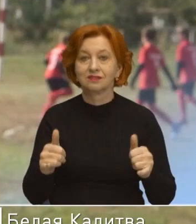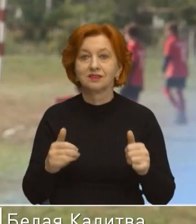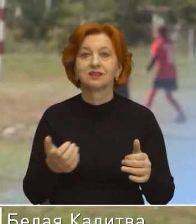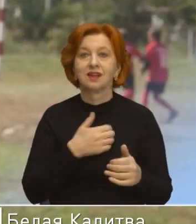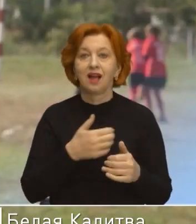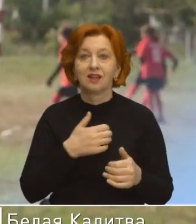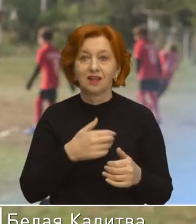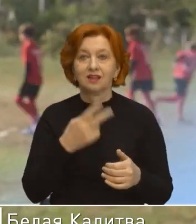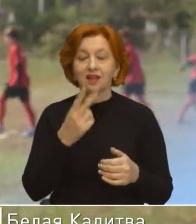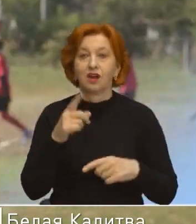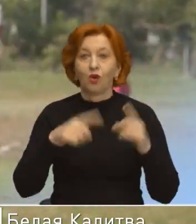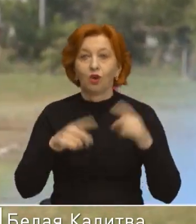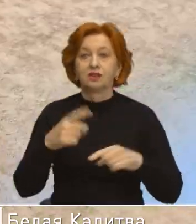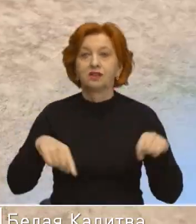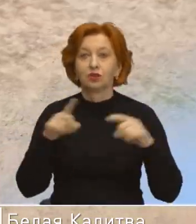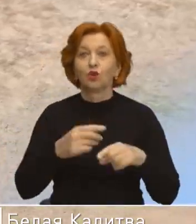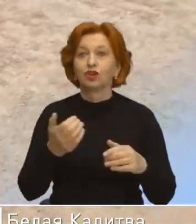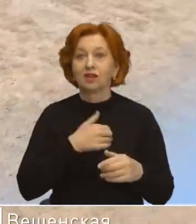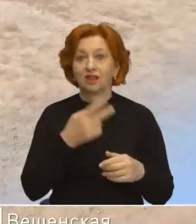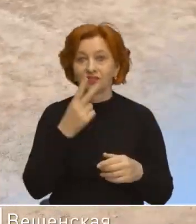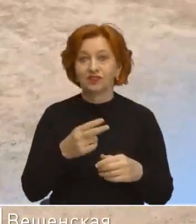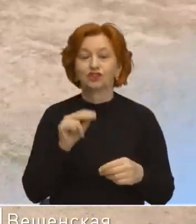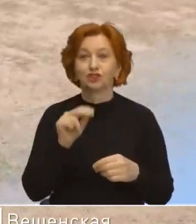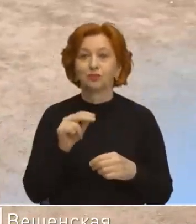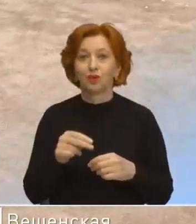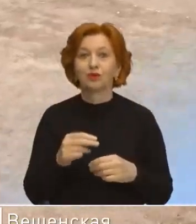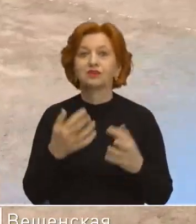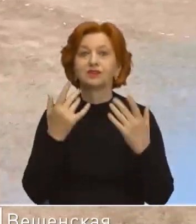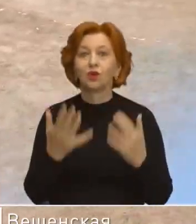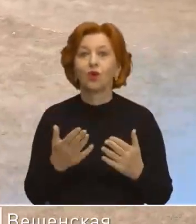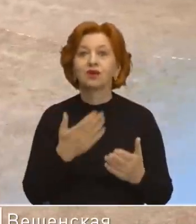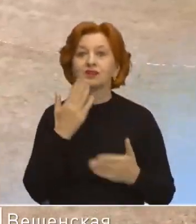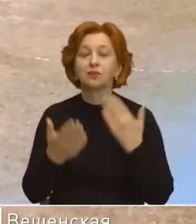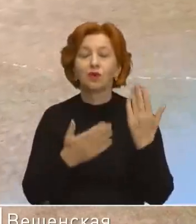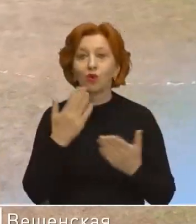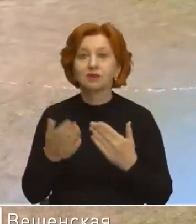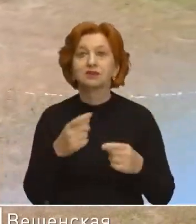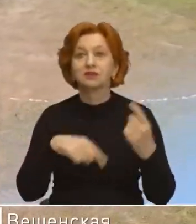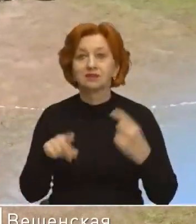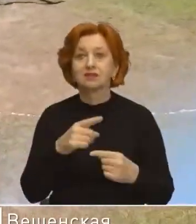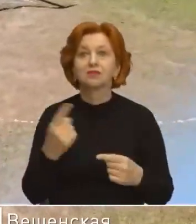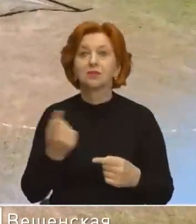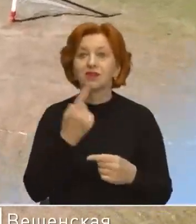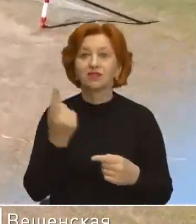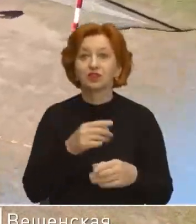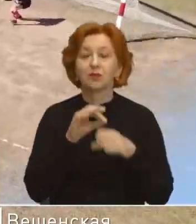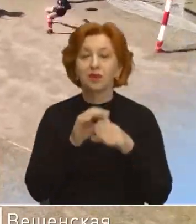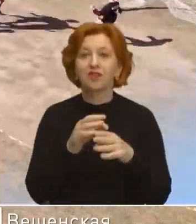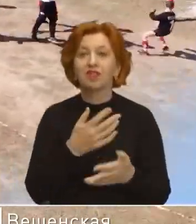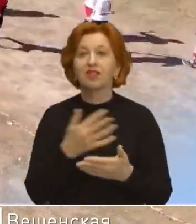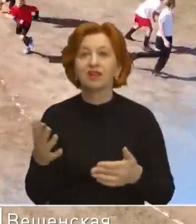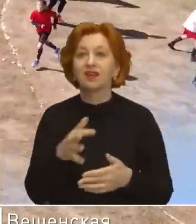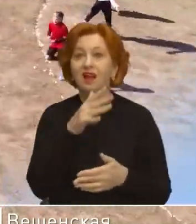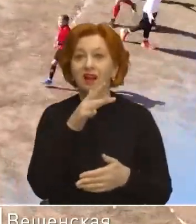своих сыновей чемпионами. Конкурс проектов первичных отделений «Единороссы» проводят уже несколько лет.